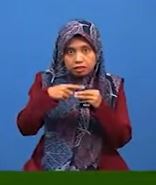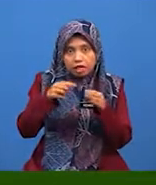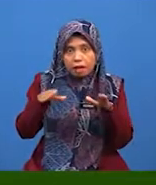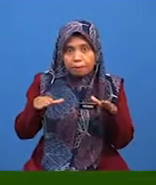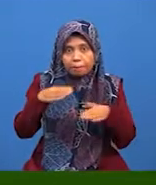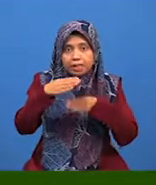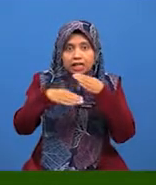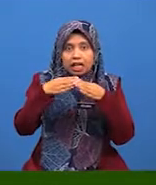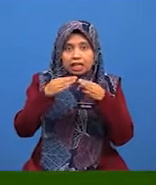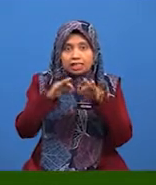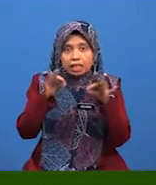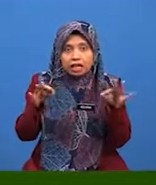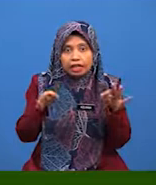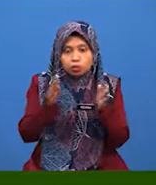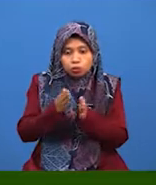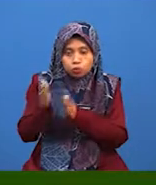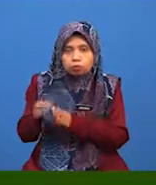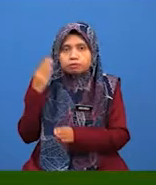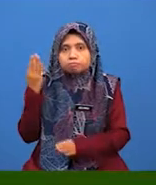binaan ayat susunan biasa.